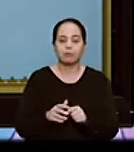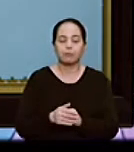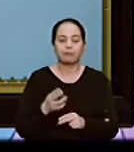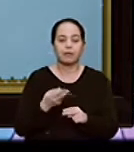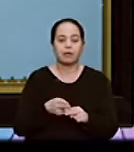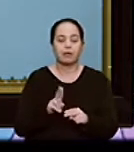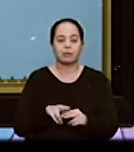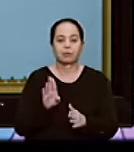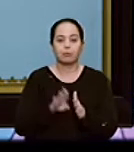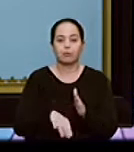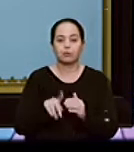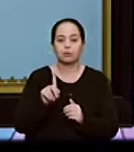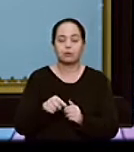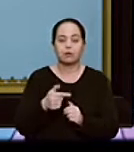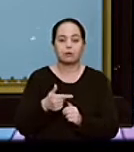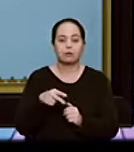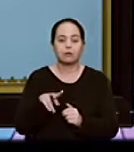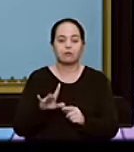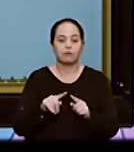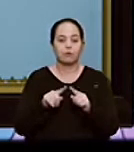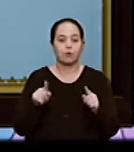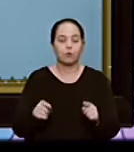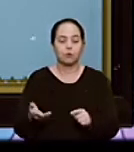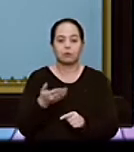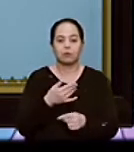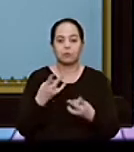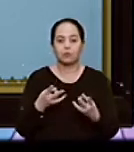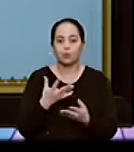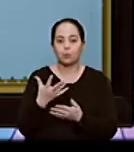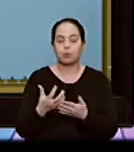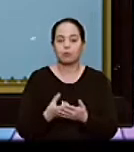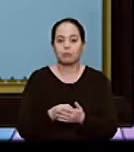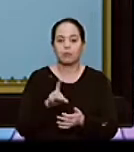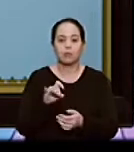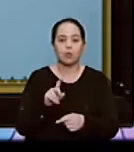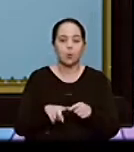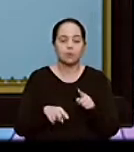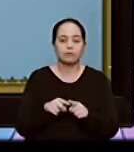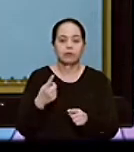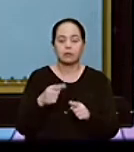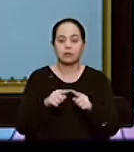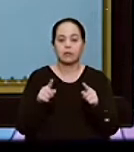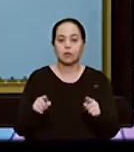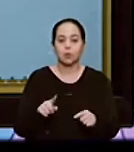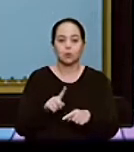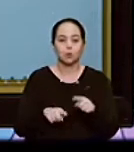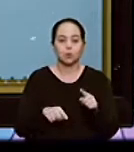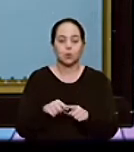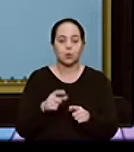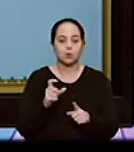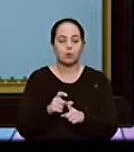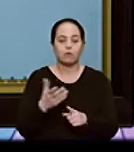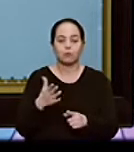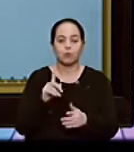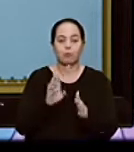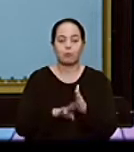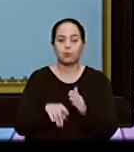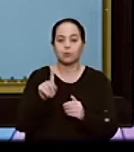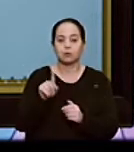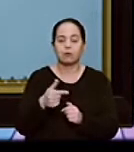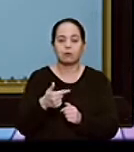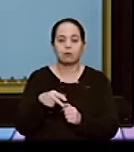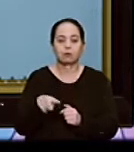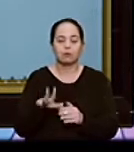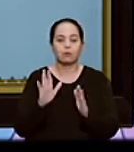это безударные гласные в корне. Нам нужно подобрать родственное однокоренное слово, в котором безударное гласное